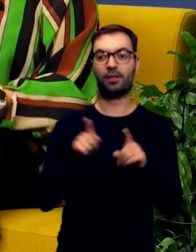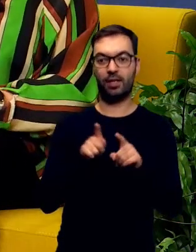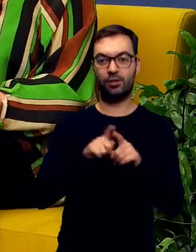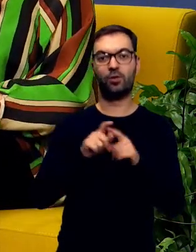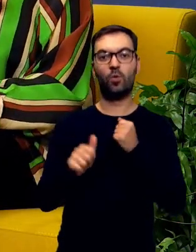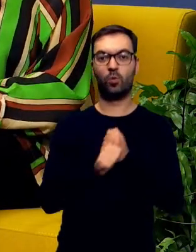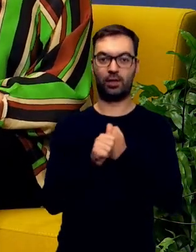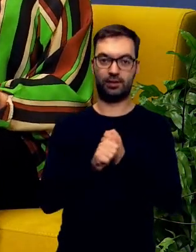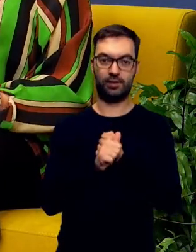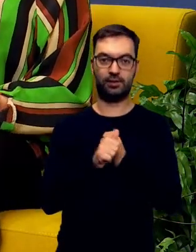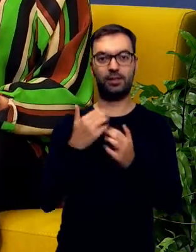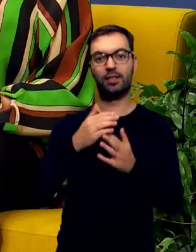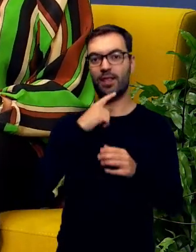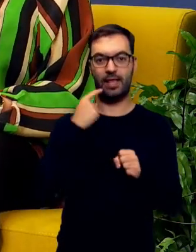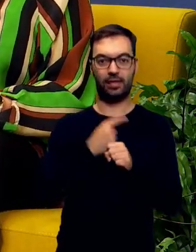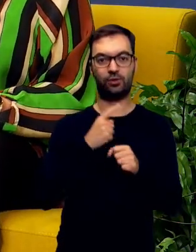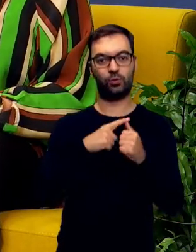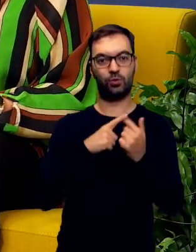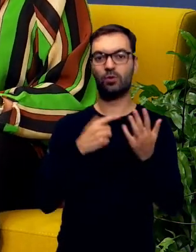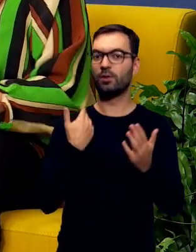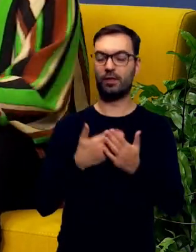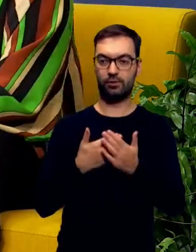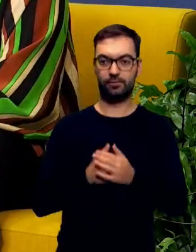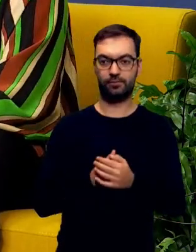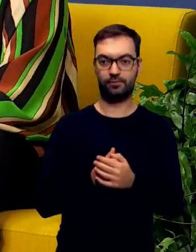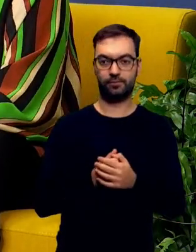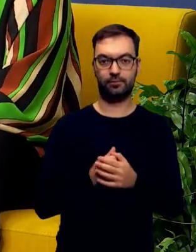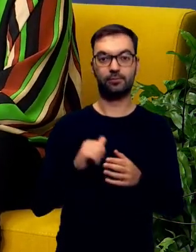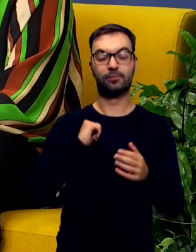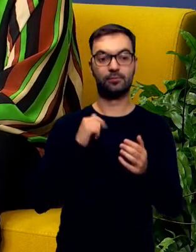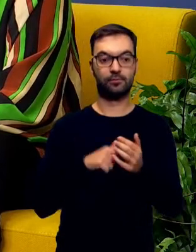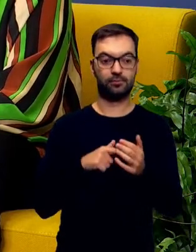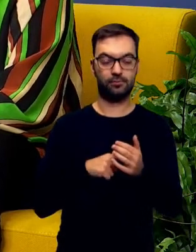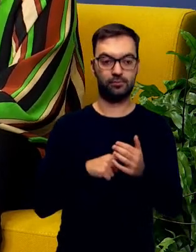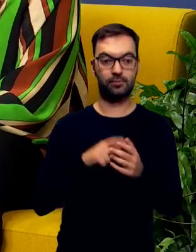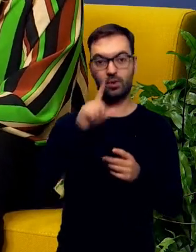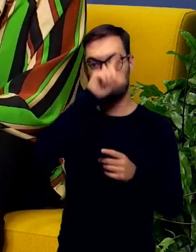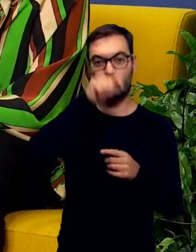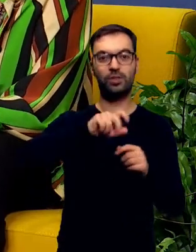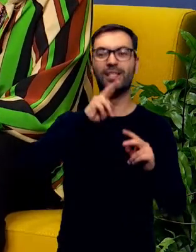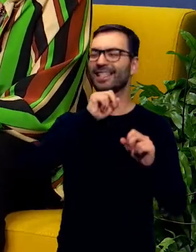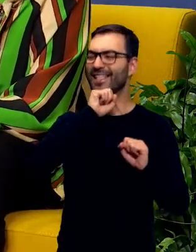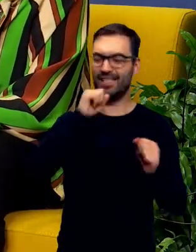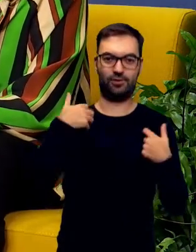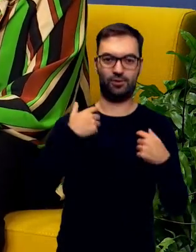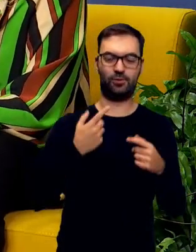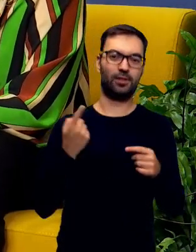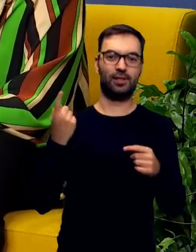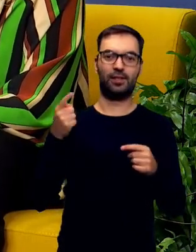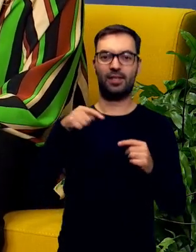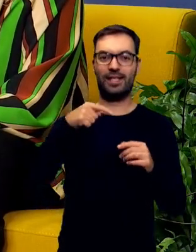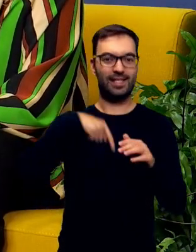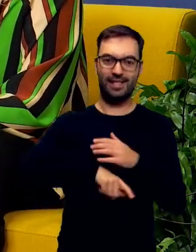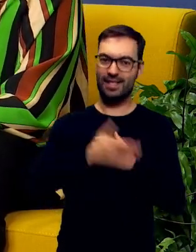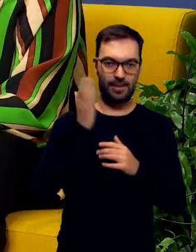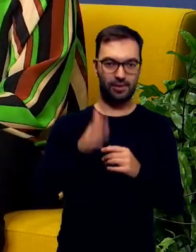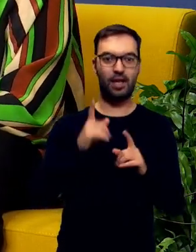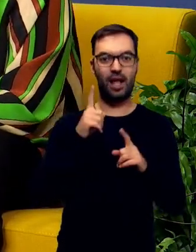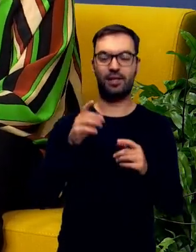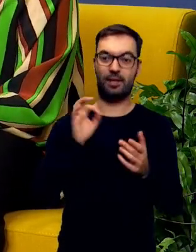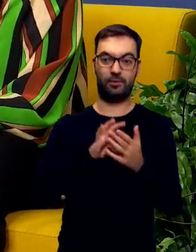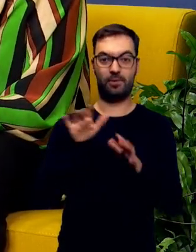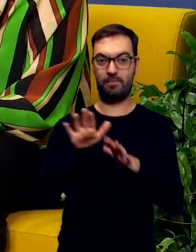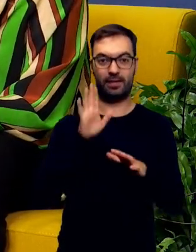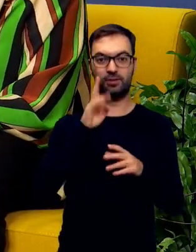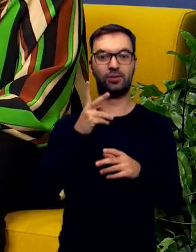również uzasadniając decyzje, które były podejmowane, żeby właśnie ludziom, którzy nigdy w życiu nie wejdą do tej jaskini, a już w